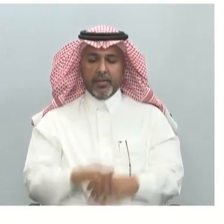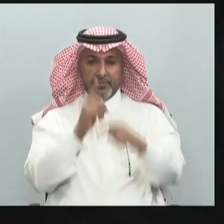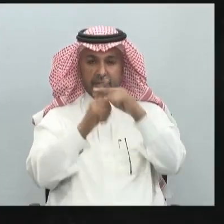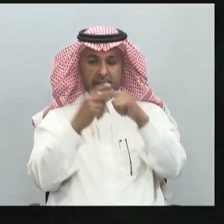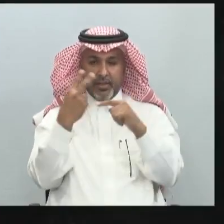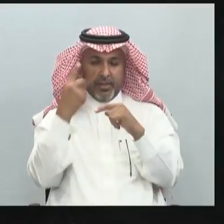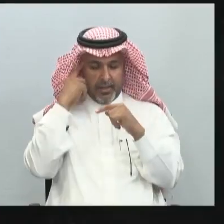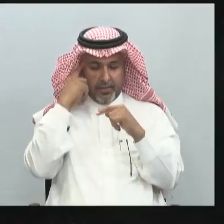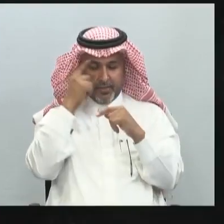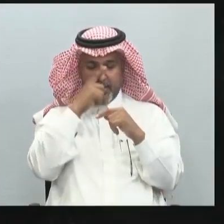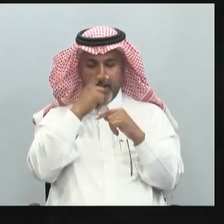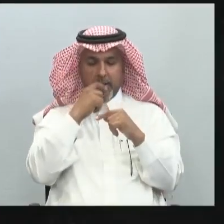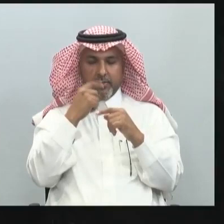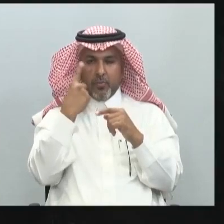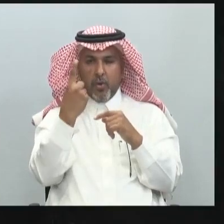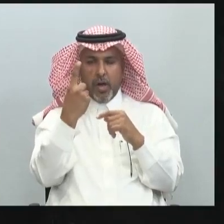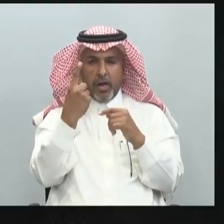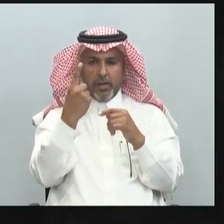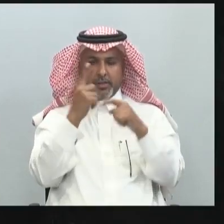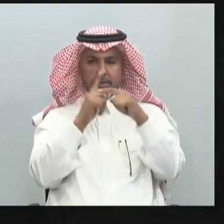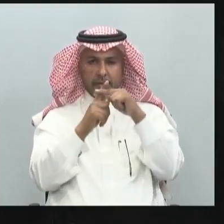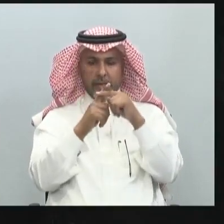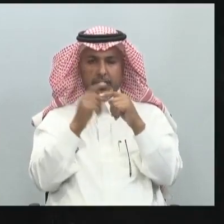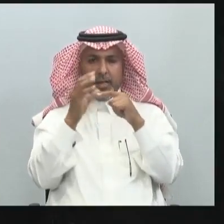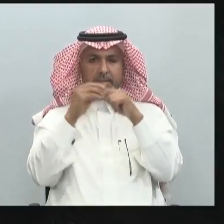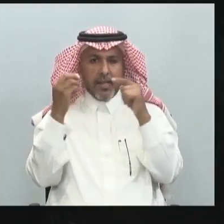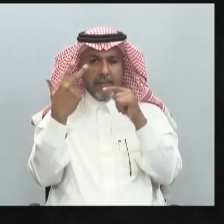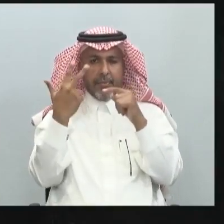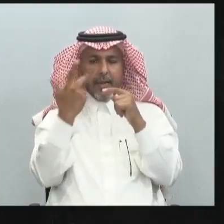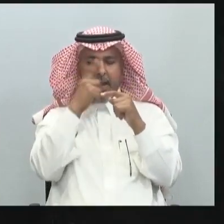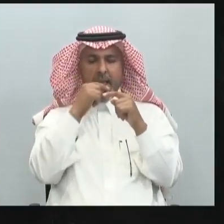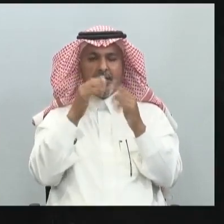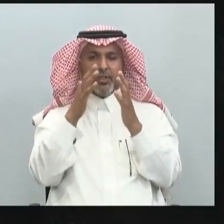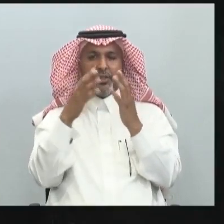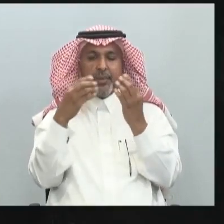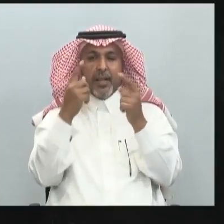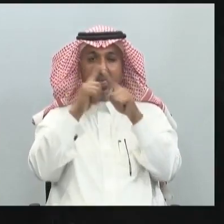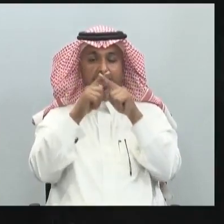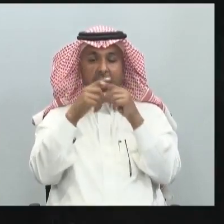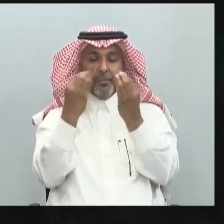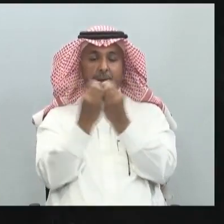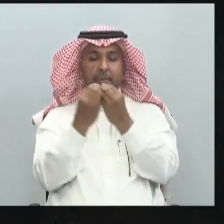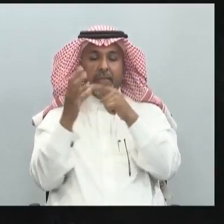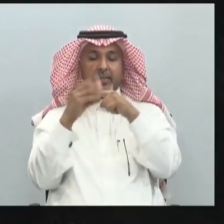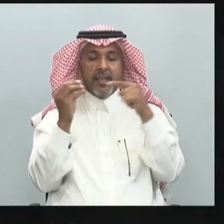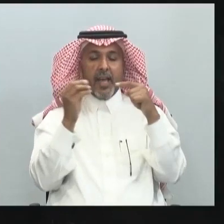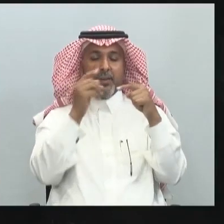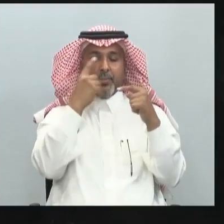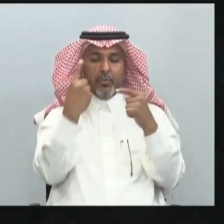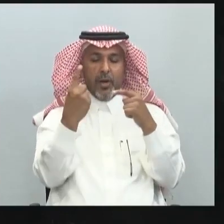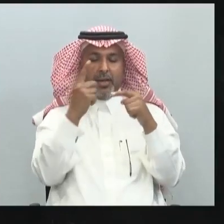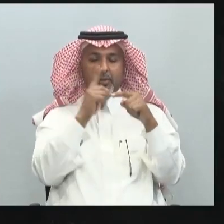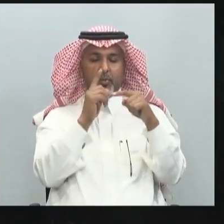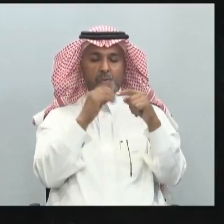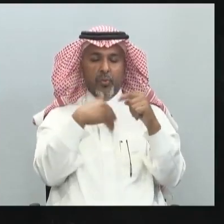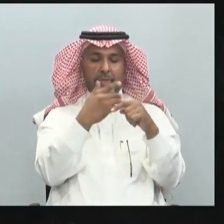طيب معناه ان العددين واحد موجب وواحد سالب لازم مجموعهم يكون اثنين طيب المجموع